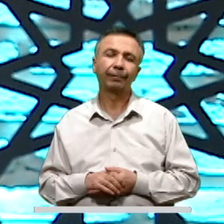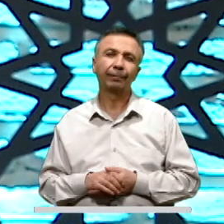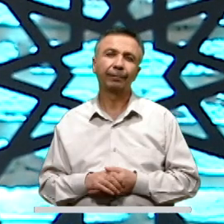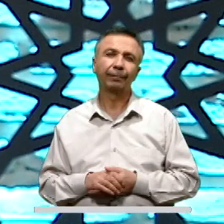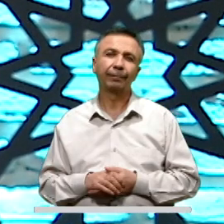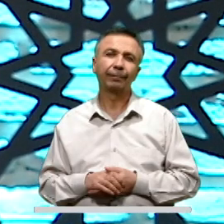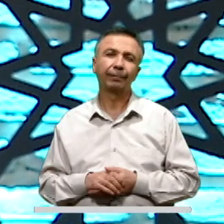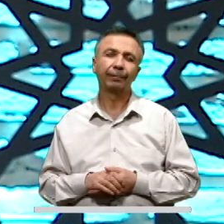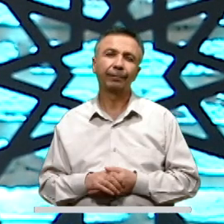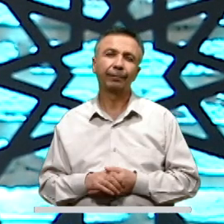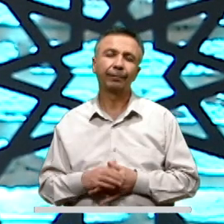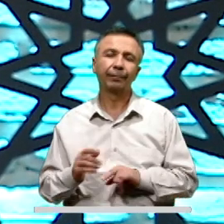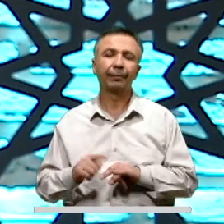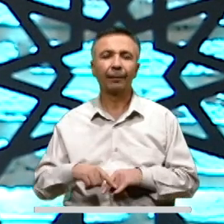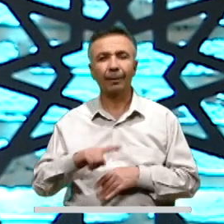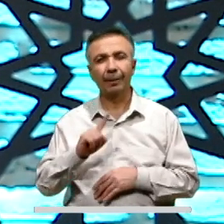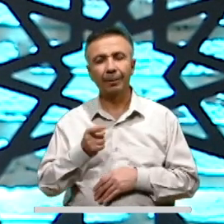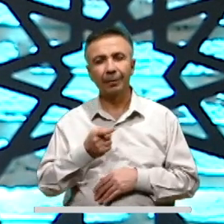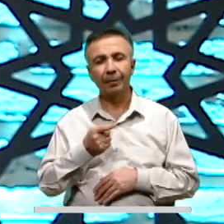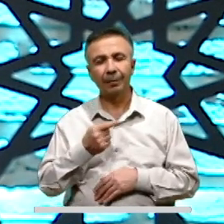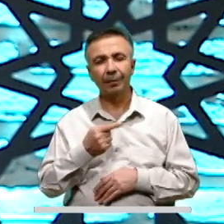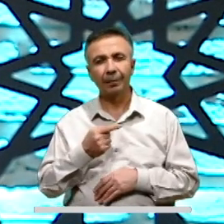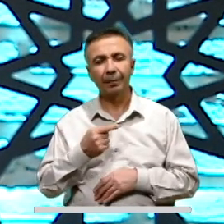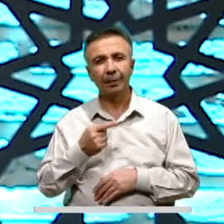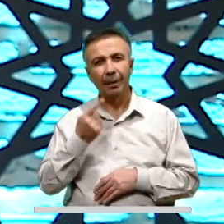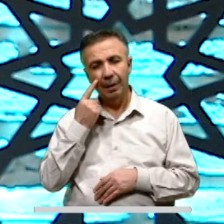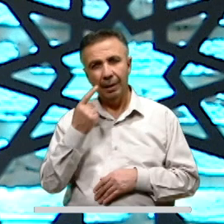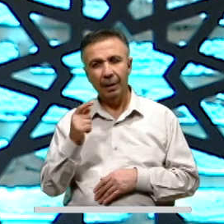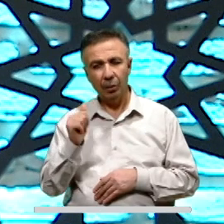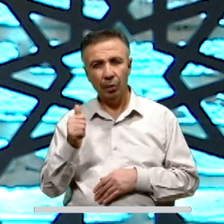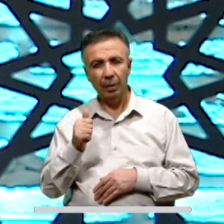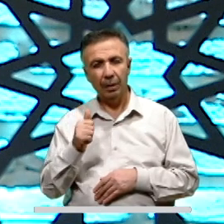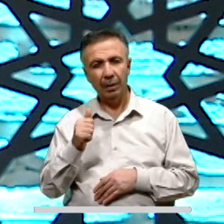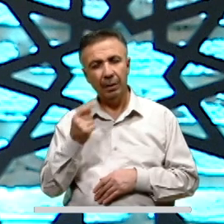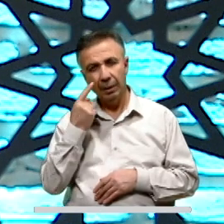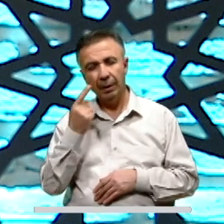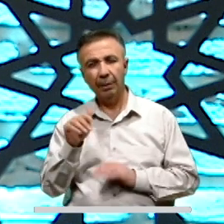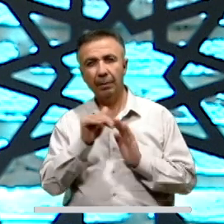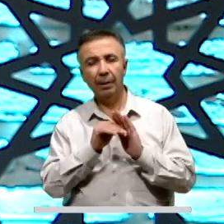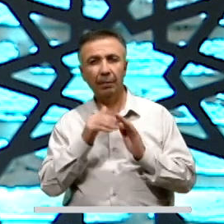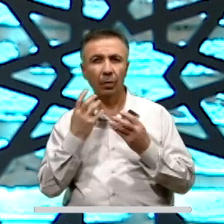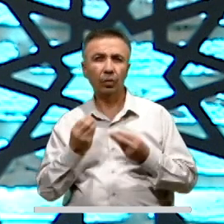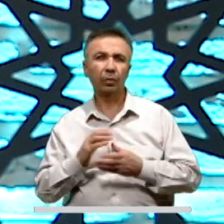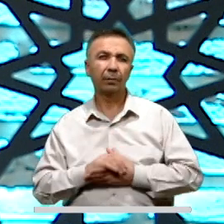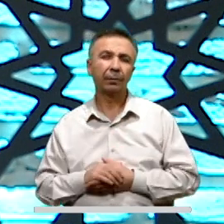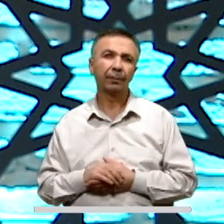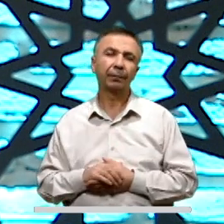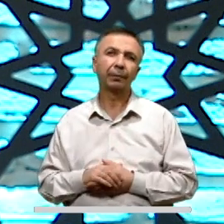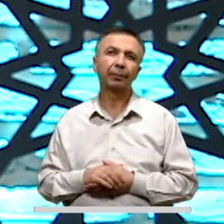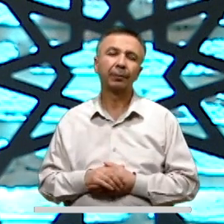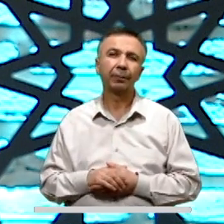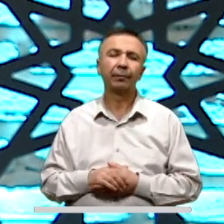Alo. Hoş bulduk. Sağ olun. Hayırlı günler, hayırlı yayınlar hocam. Allah razı olsun Adnan Bey. Buyurun.